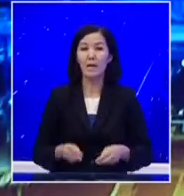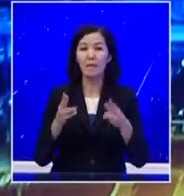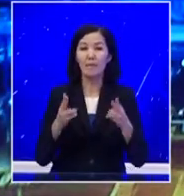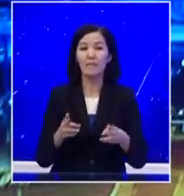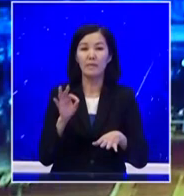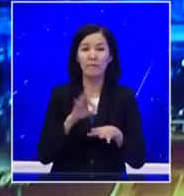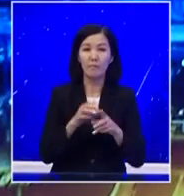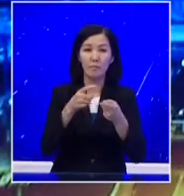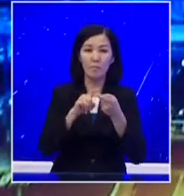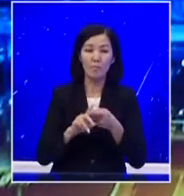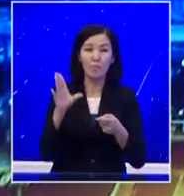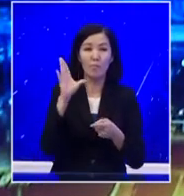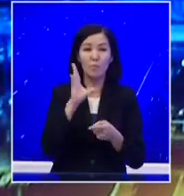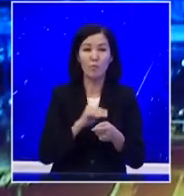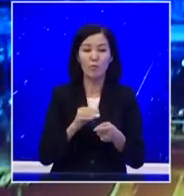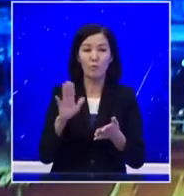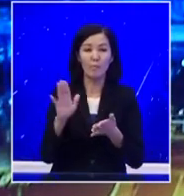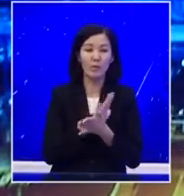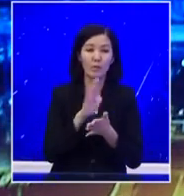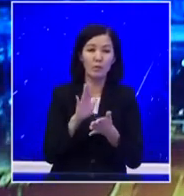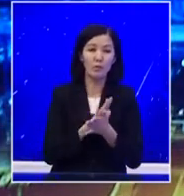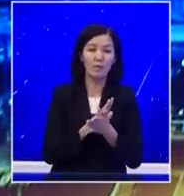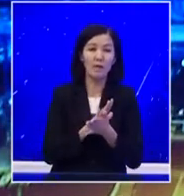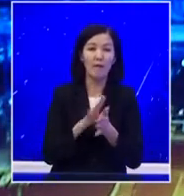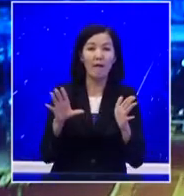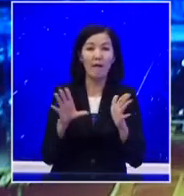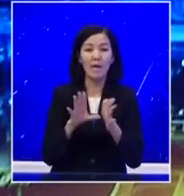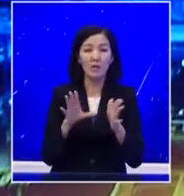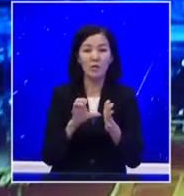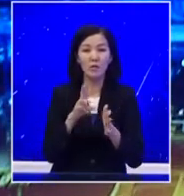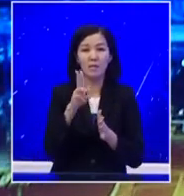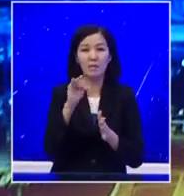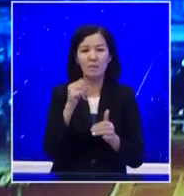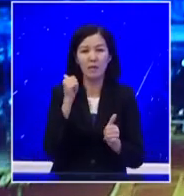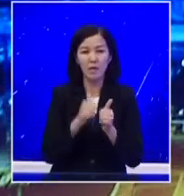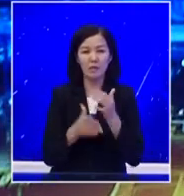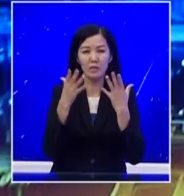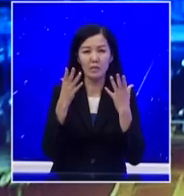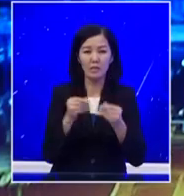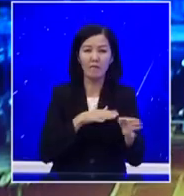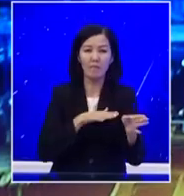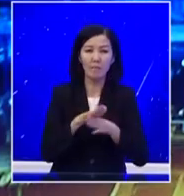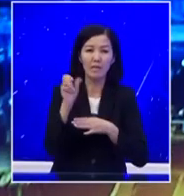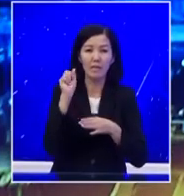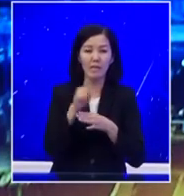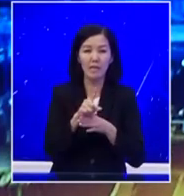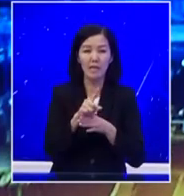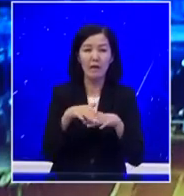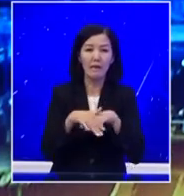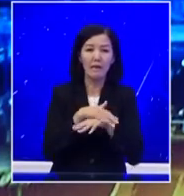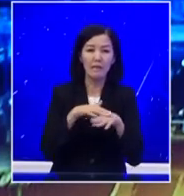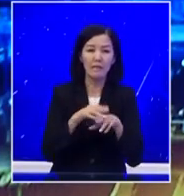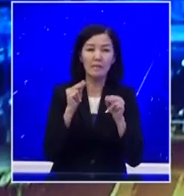смертоносный вирус корреспонденты печатных и электронных сми ежедневно выполнять редакционное задание и доносят до граждан